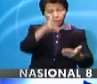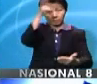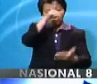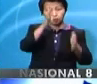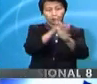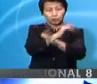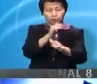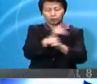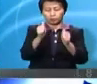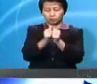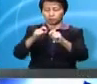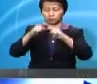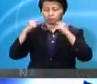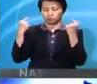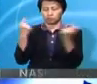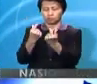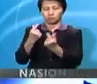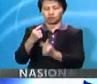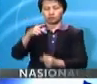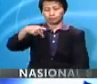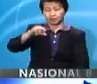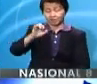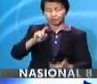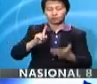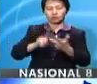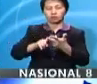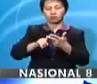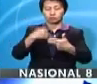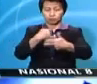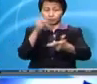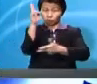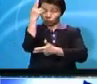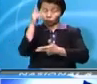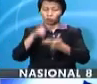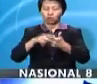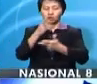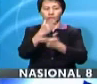itu bersama-sama pasukan Gerakan UMN, Jabatan Perhutanan Negeri dan